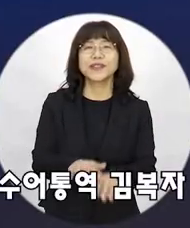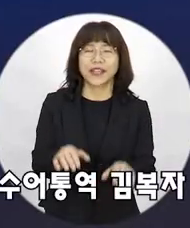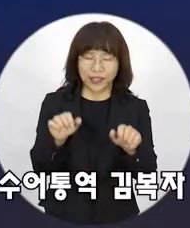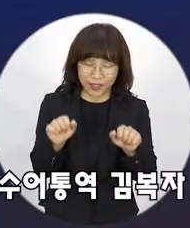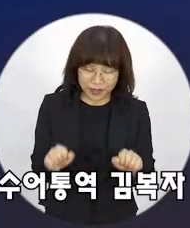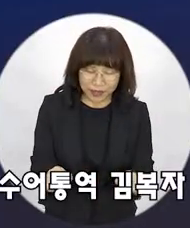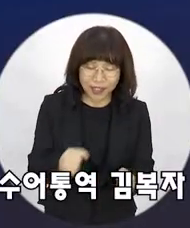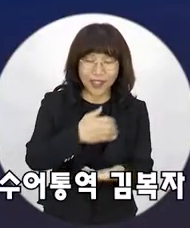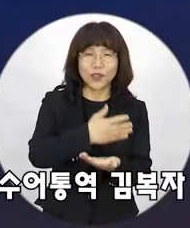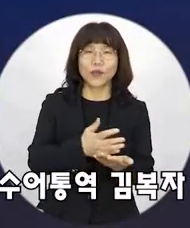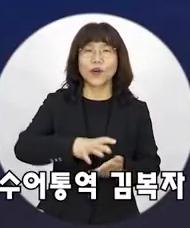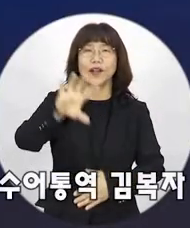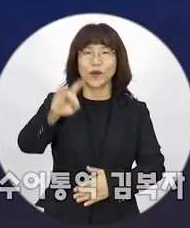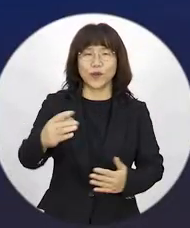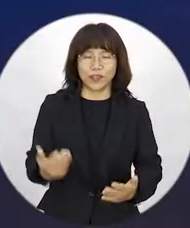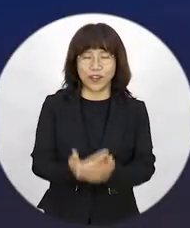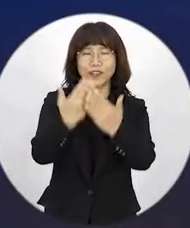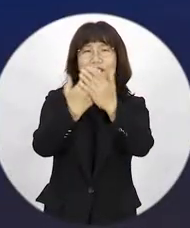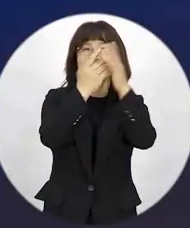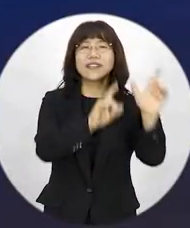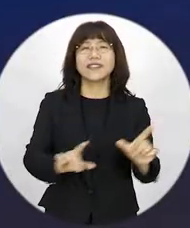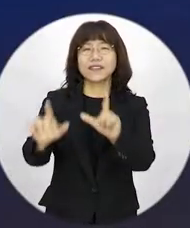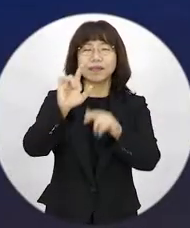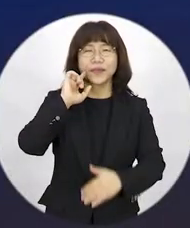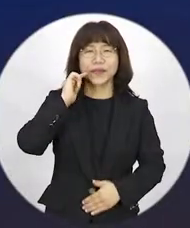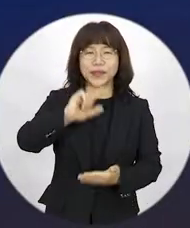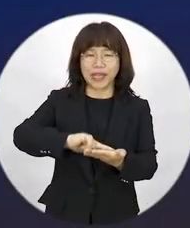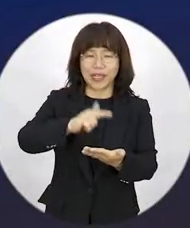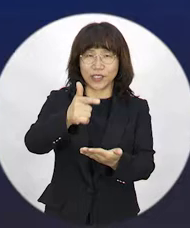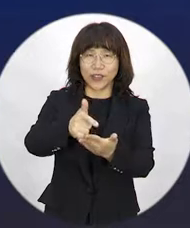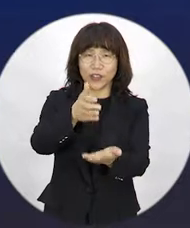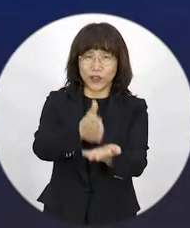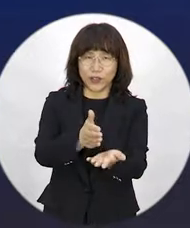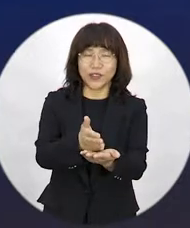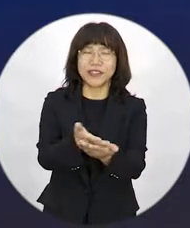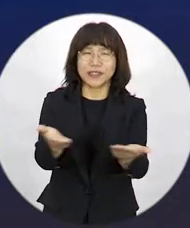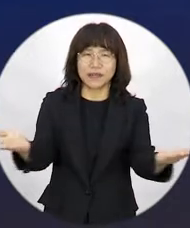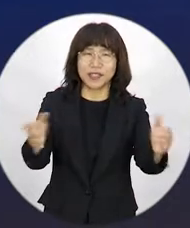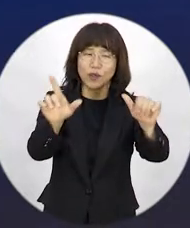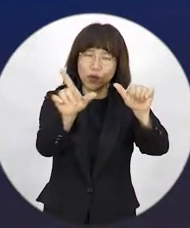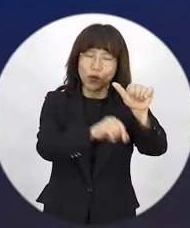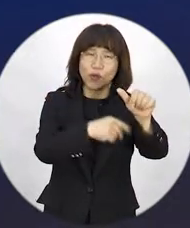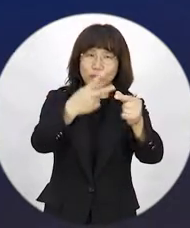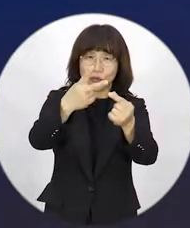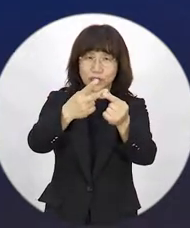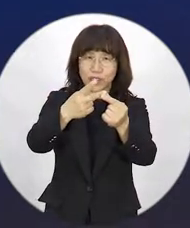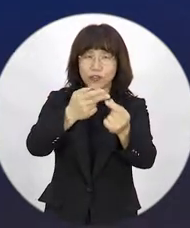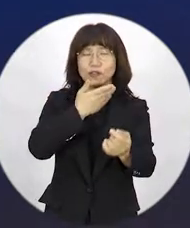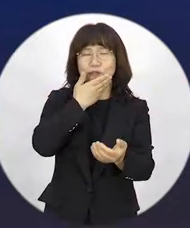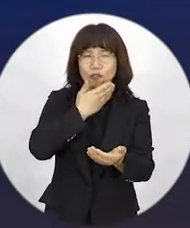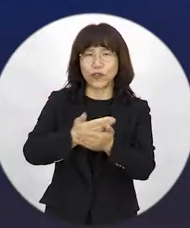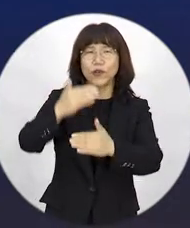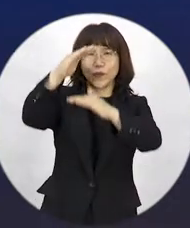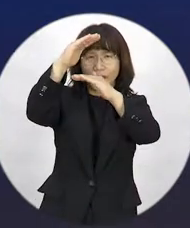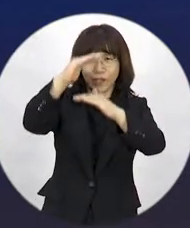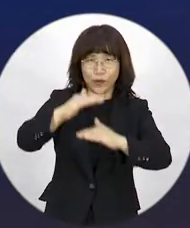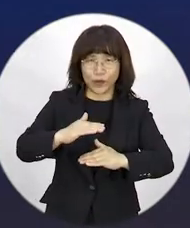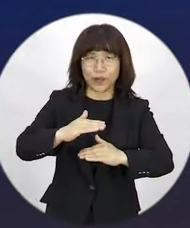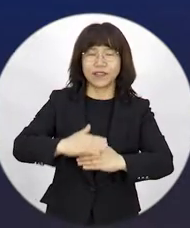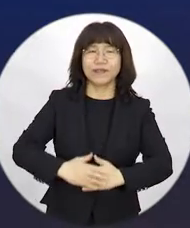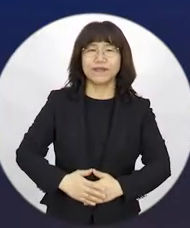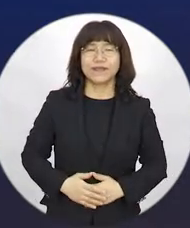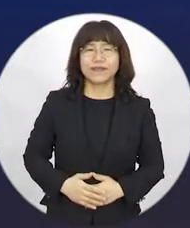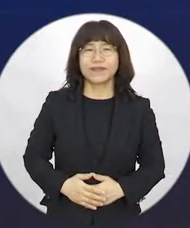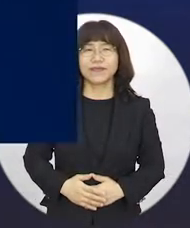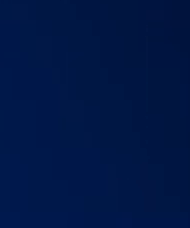여러분 안녕하십니까? 조화로운 성장, 삶이 아름다운 강서, 아이강서TV 김은주입니다. 5월 둘째 주 주간 주요